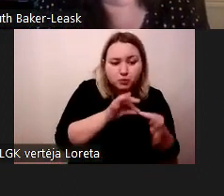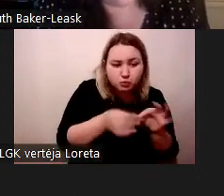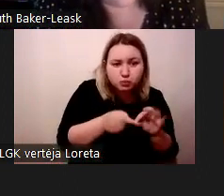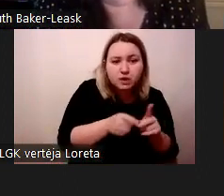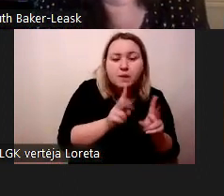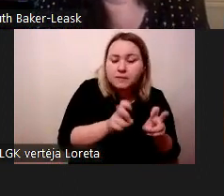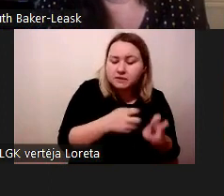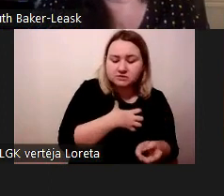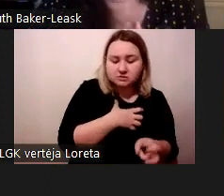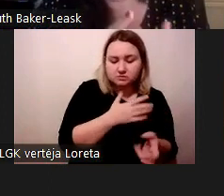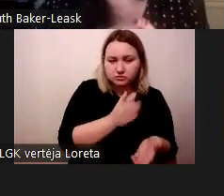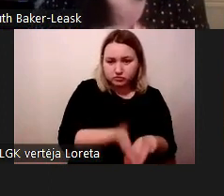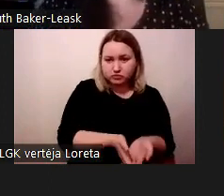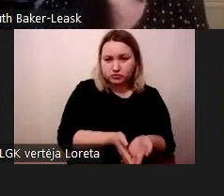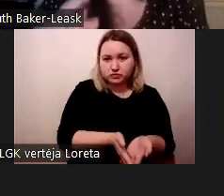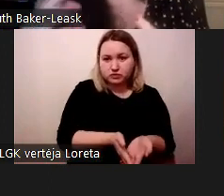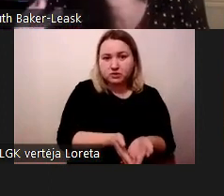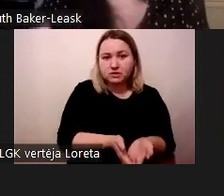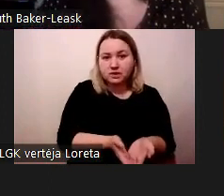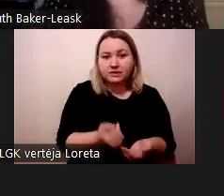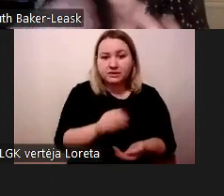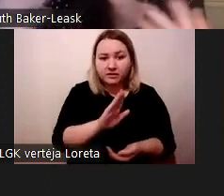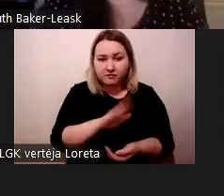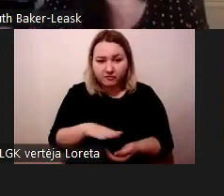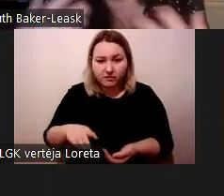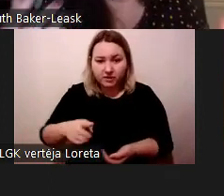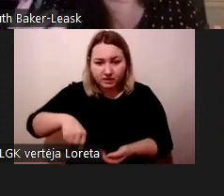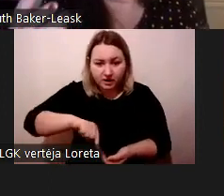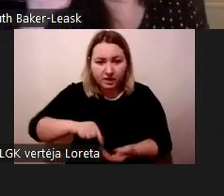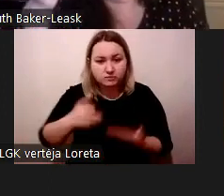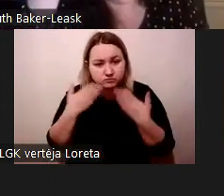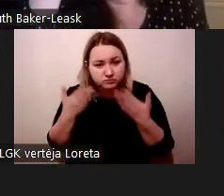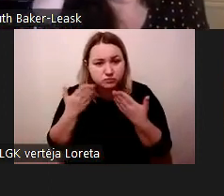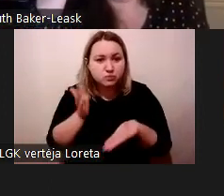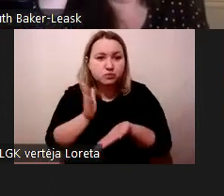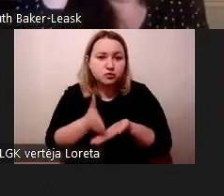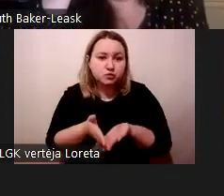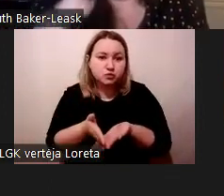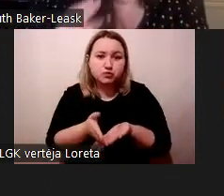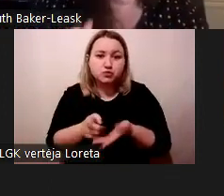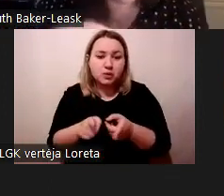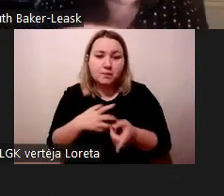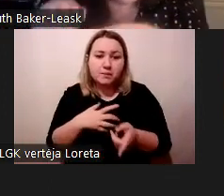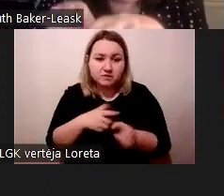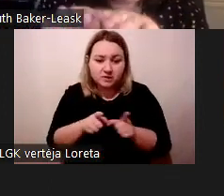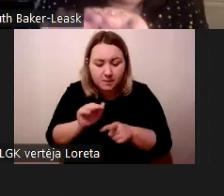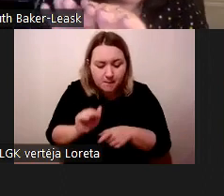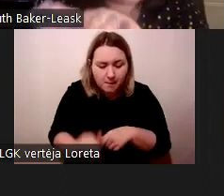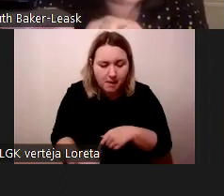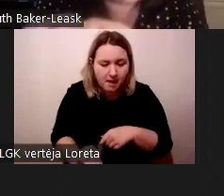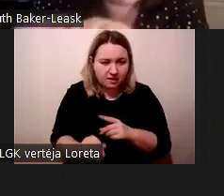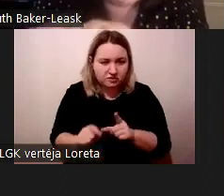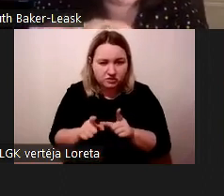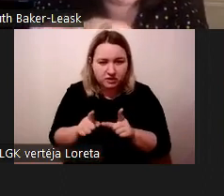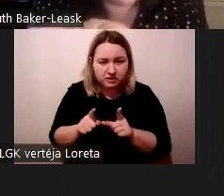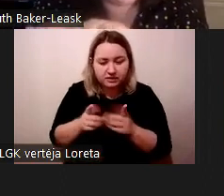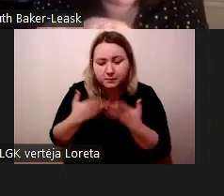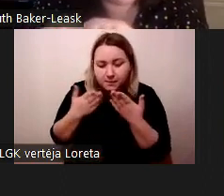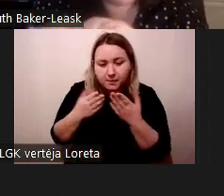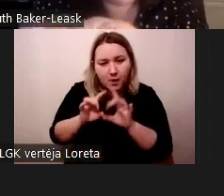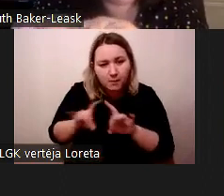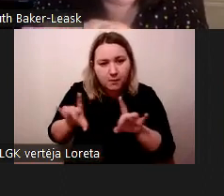svarbios. Ir skaitimas vaikams yra svarbus, kai jie dar yra labai labai maži ir vairiausiais